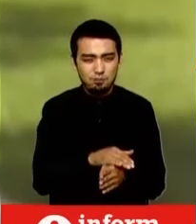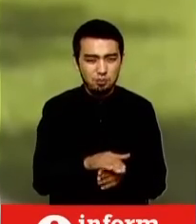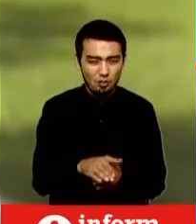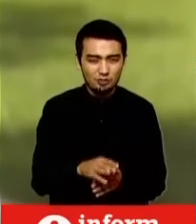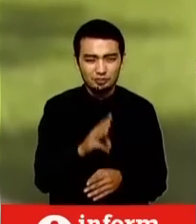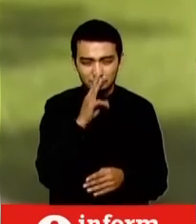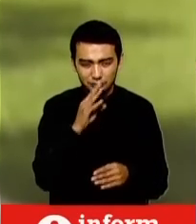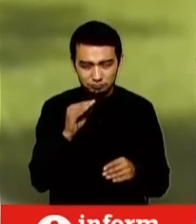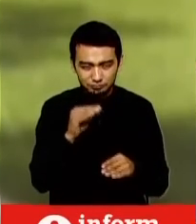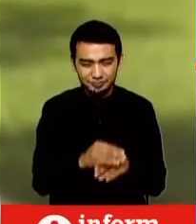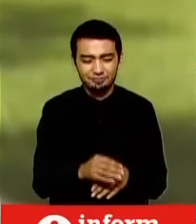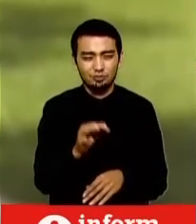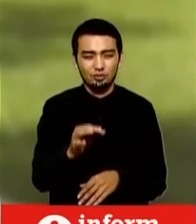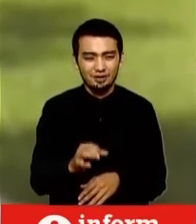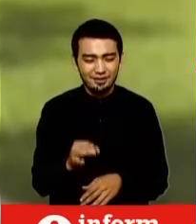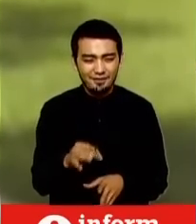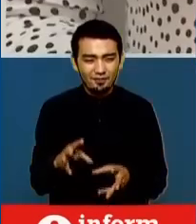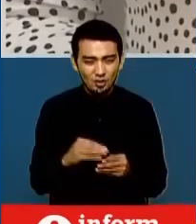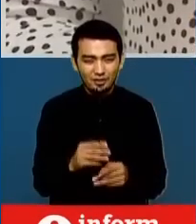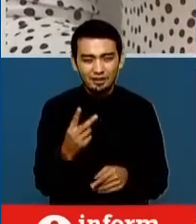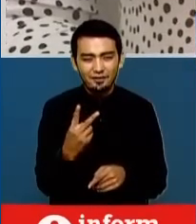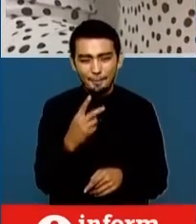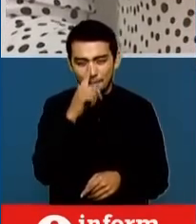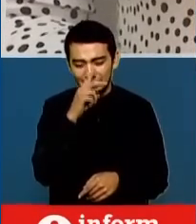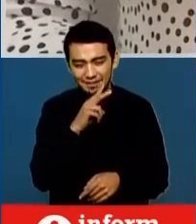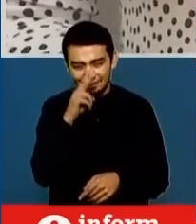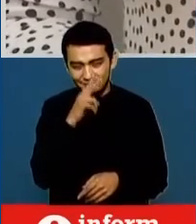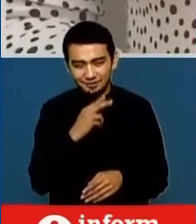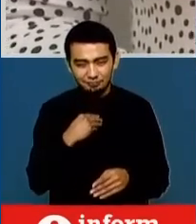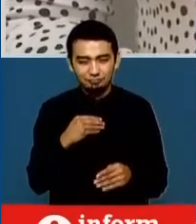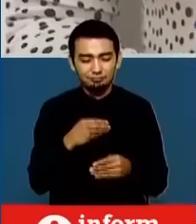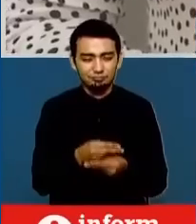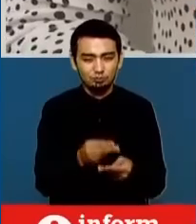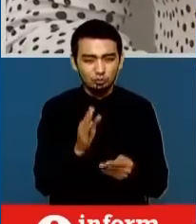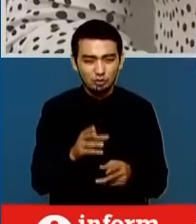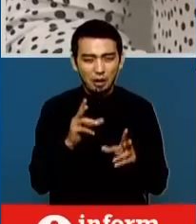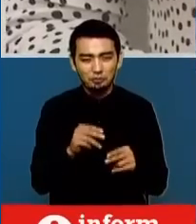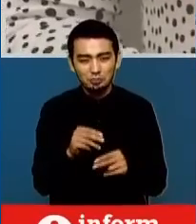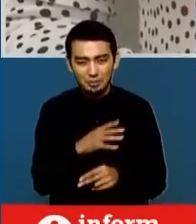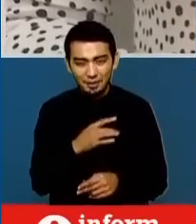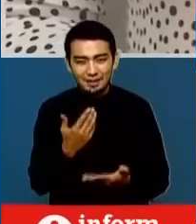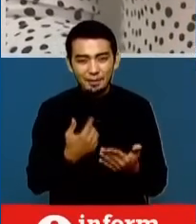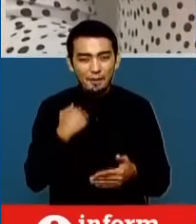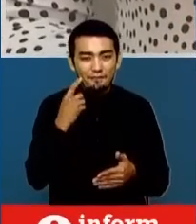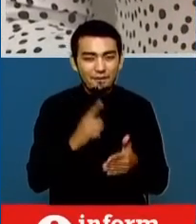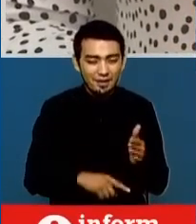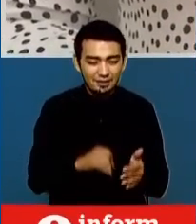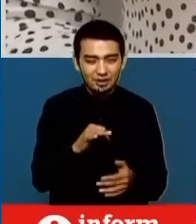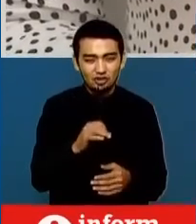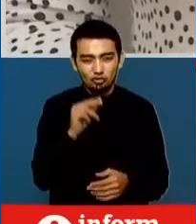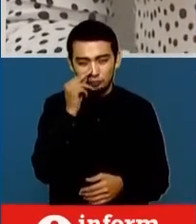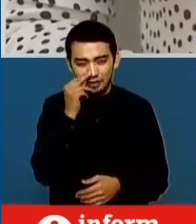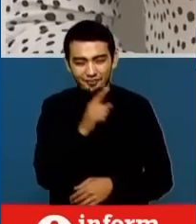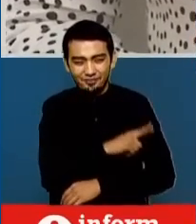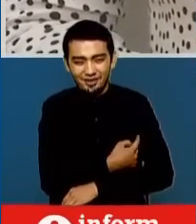қосатын қосымшалармен төлеу жоспарланып отыр. Жауаптылардың кезекті уәдесіне сенсек, жалақыға жармаған шымкенттік